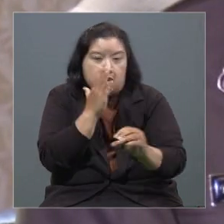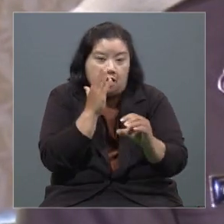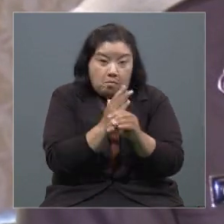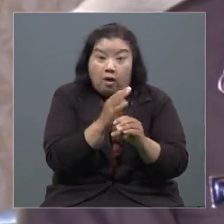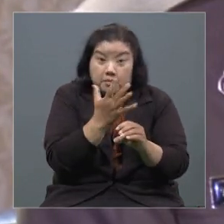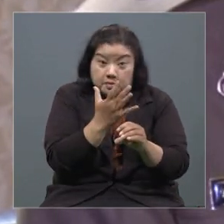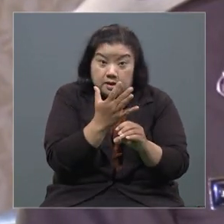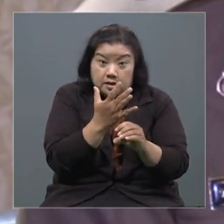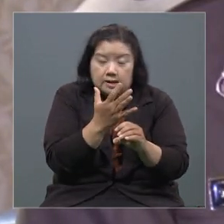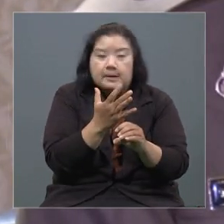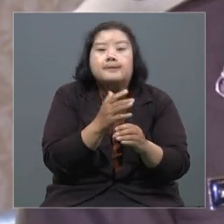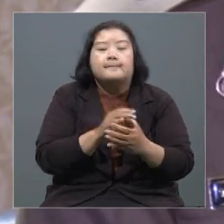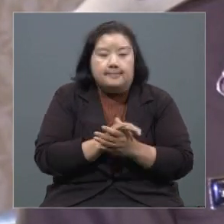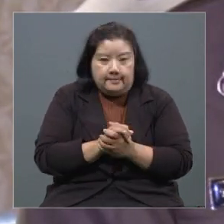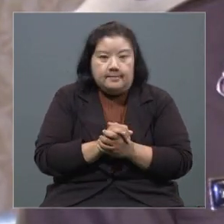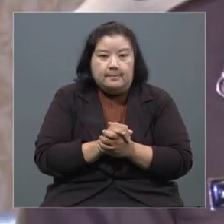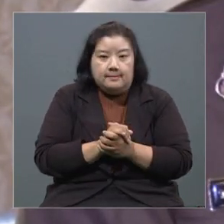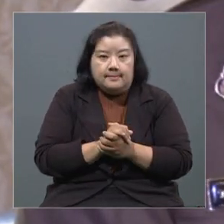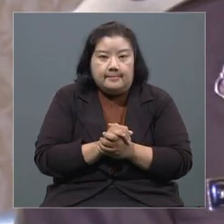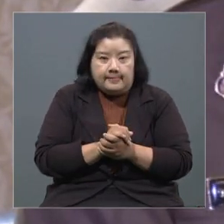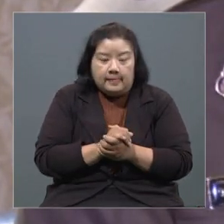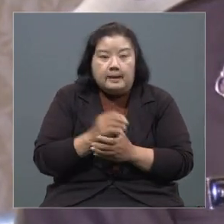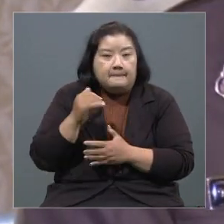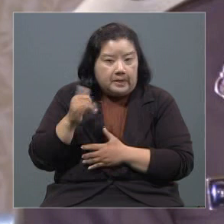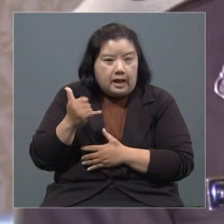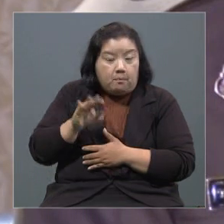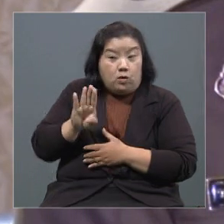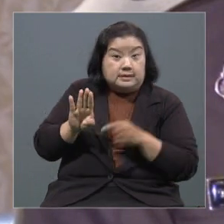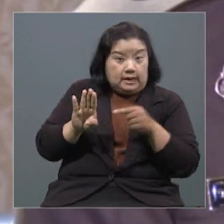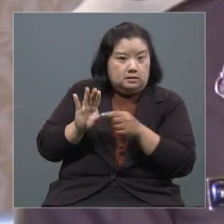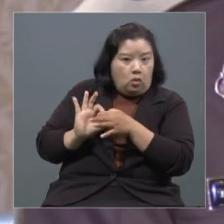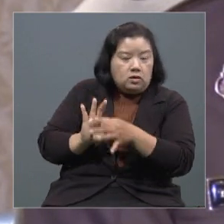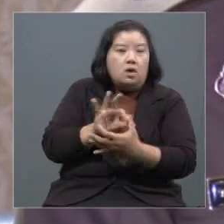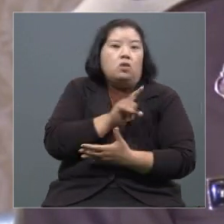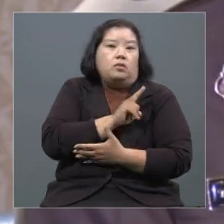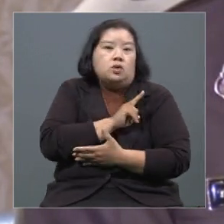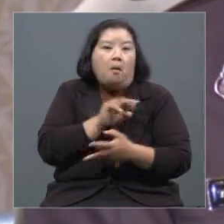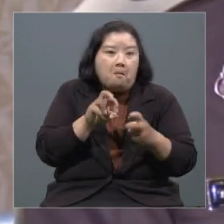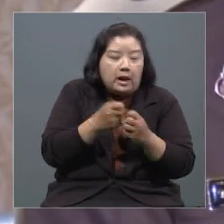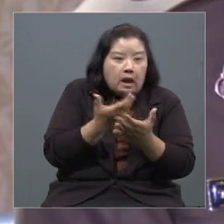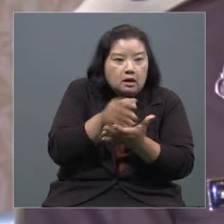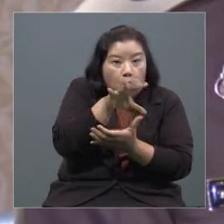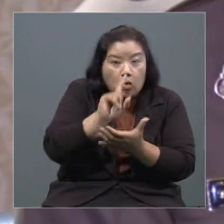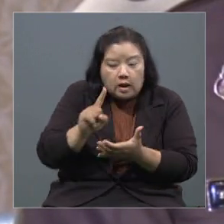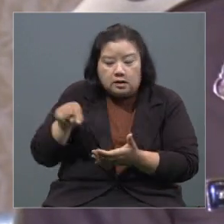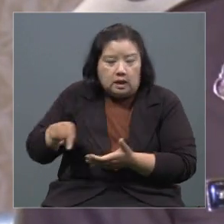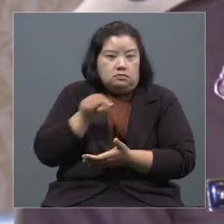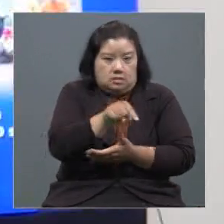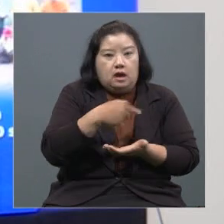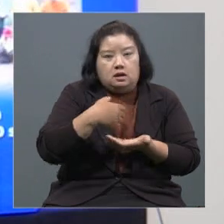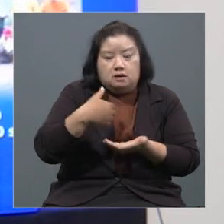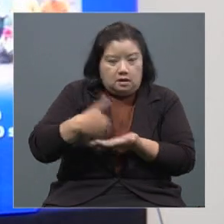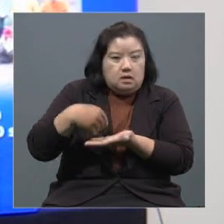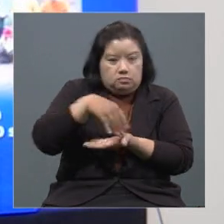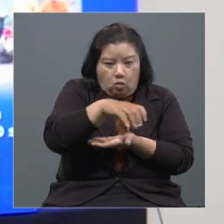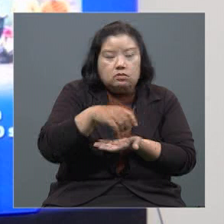ครับให้เพียงพอเนี่ยท่านอาจจะต้องมีส่วนในการรับผิดชอบในค่าความเสียหายที่เกิดขึ้นเนี่ยนะ